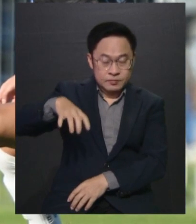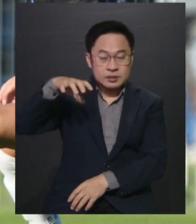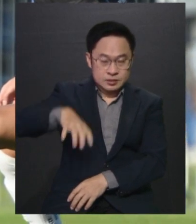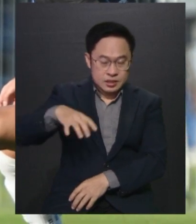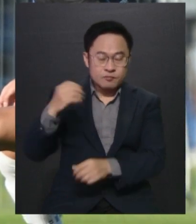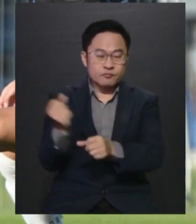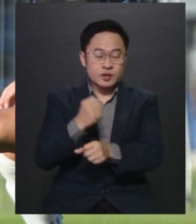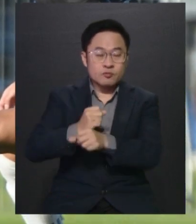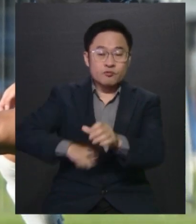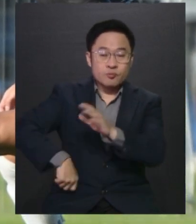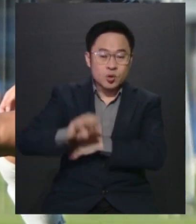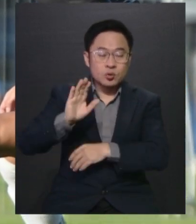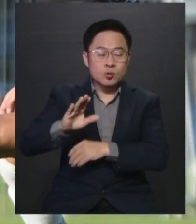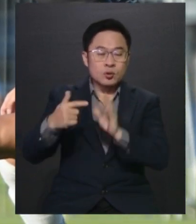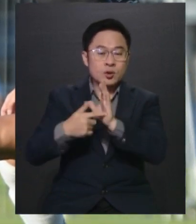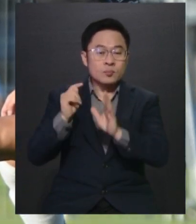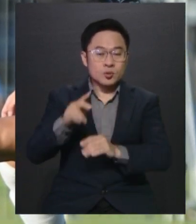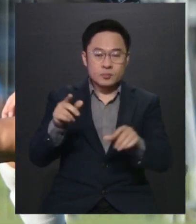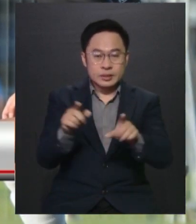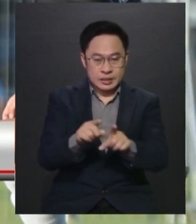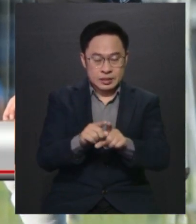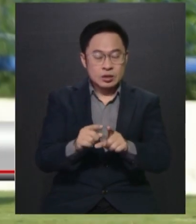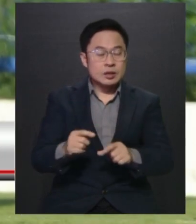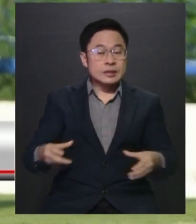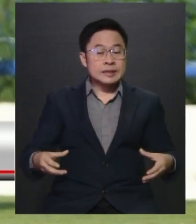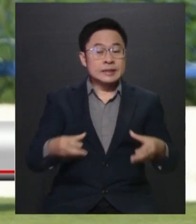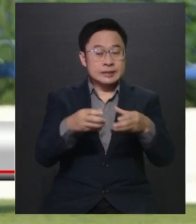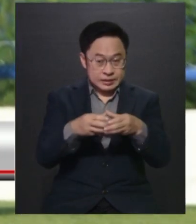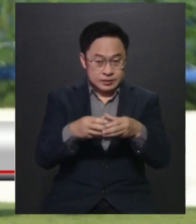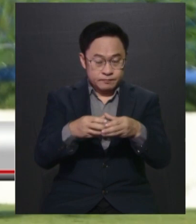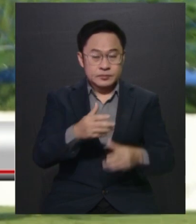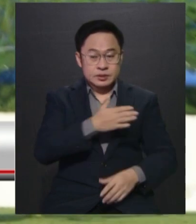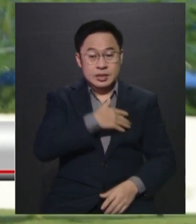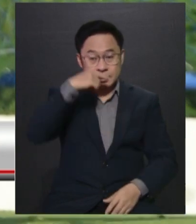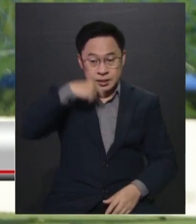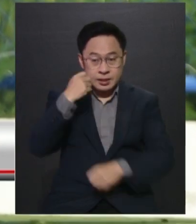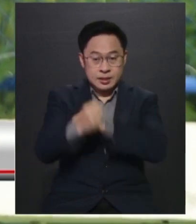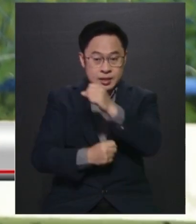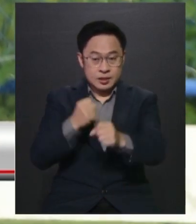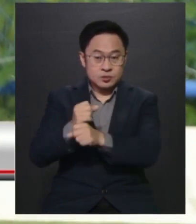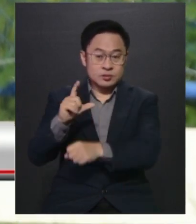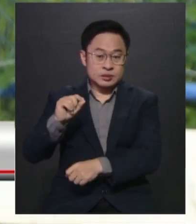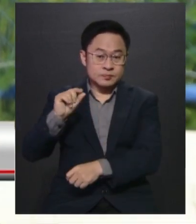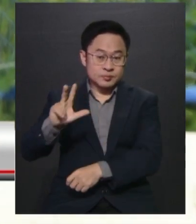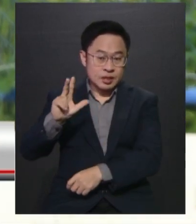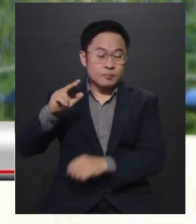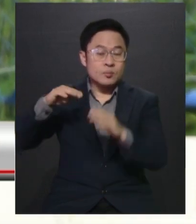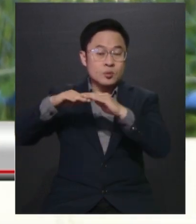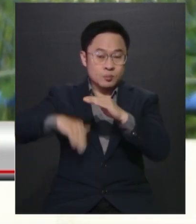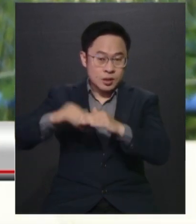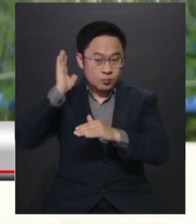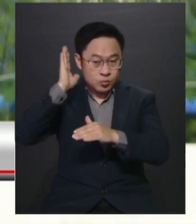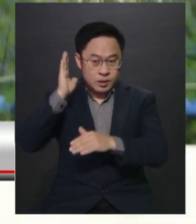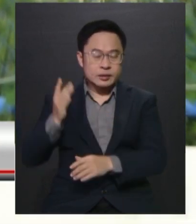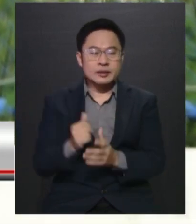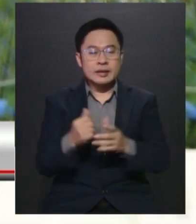ฮานาสกะอะคาเดมี่ค่ะฟุตบอลชายทีมชาติไทยรุ่นอายุไม่เกิน23ปีก็ลงทำการแข่งขันฟุตบอลอุ่นเครื่องเจอกับทางชลบุรี